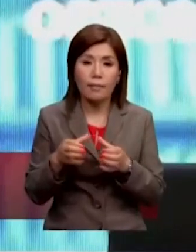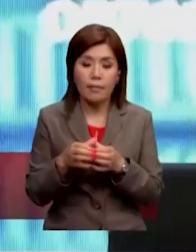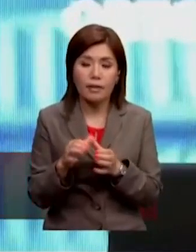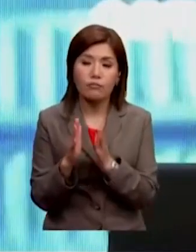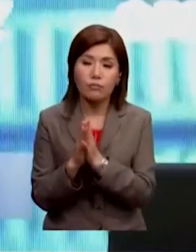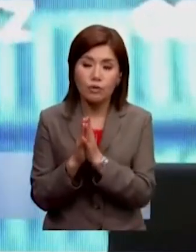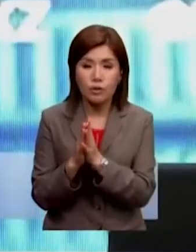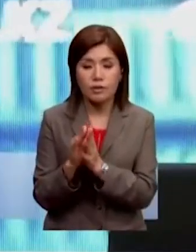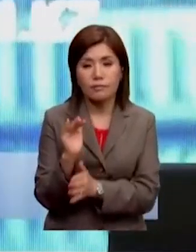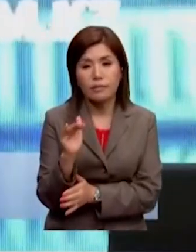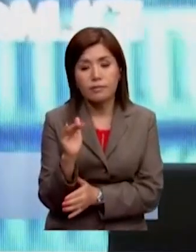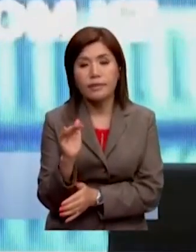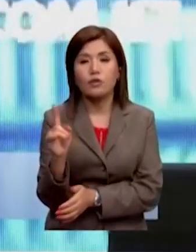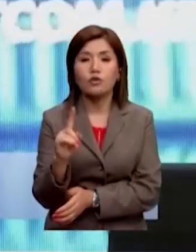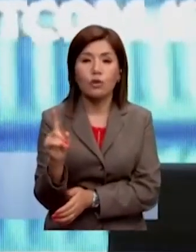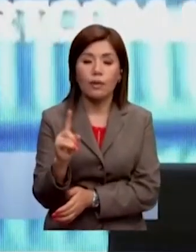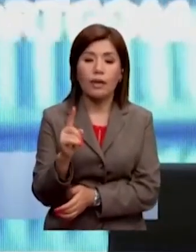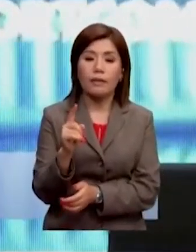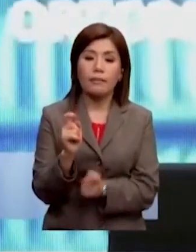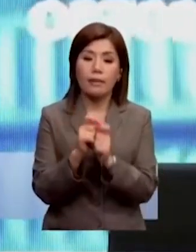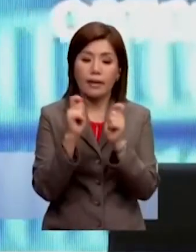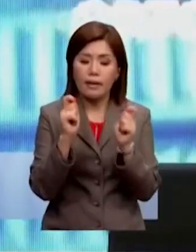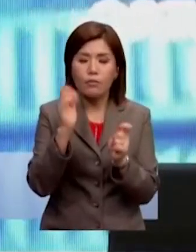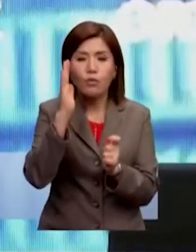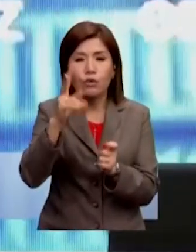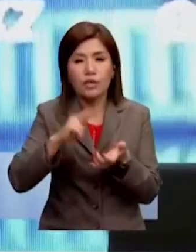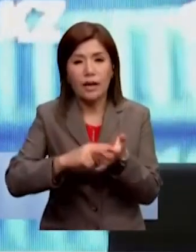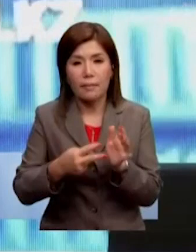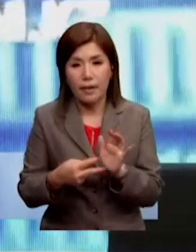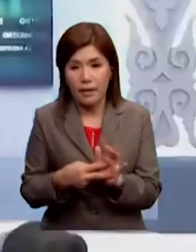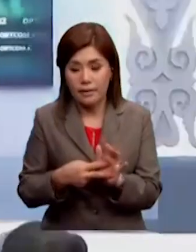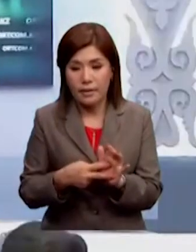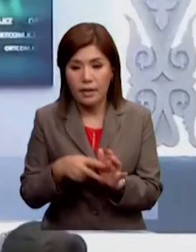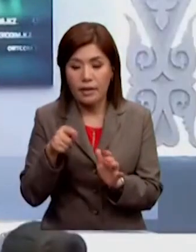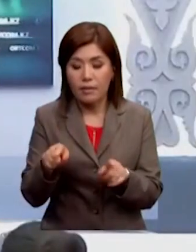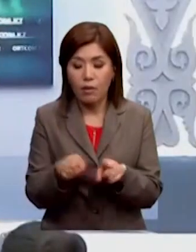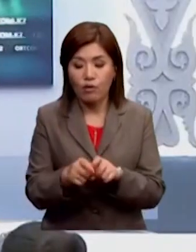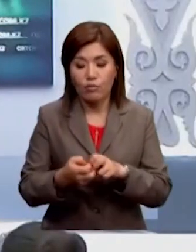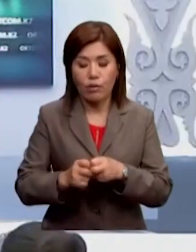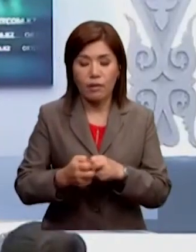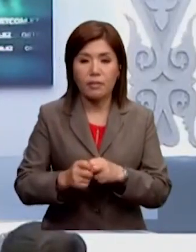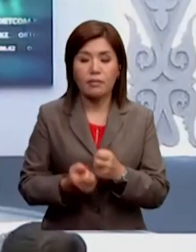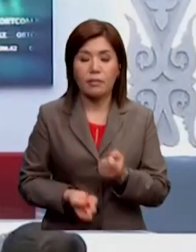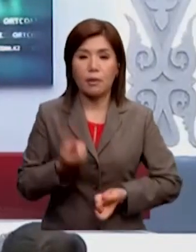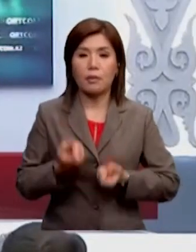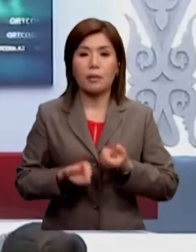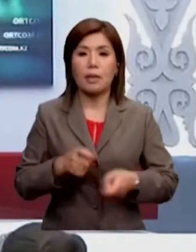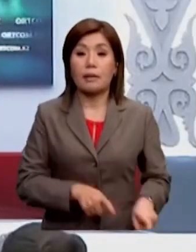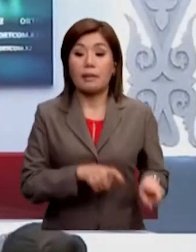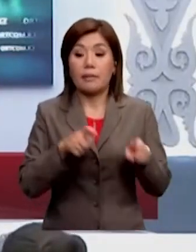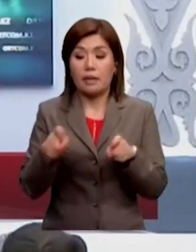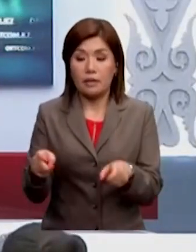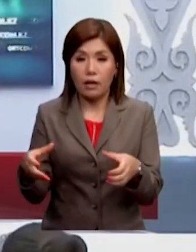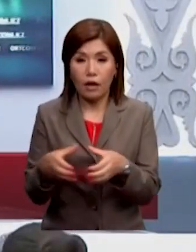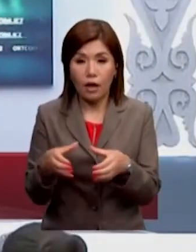нам с просьбой по тому, чтобы мы не раскрывали будущие планы компании, потому что это создает проблемы по переезду компаний,